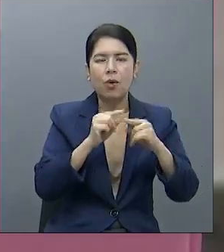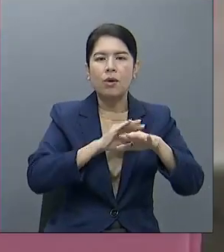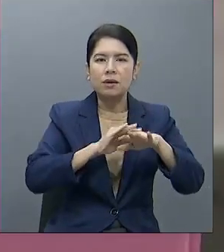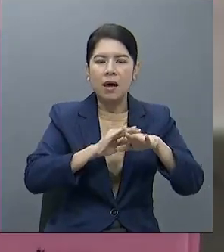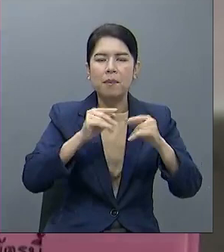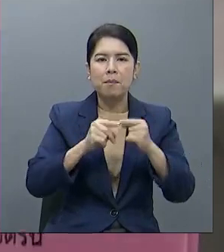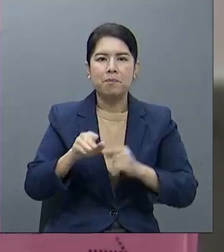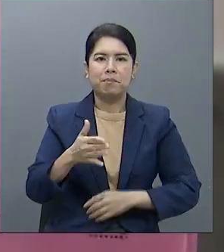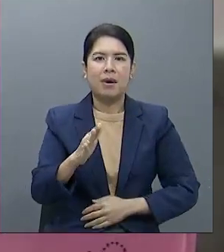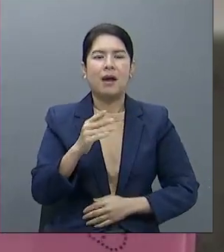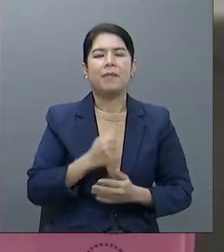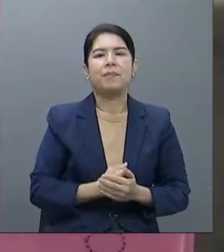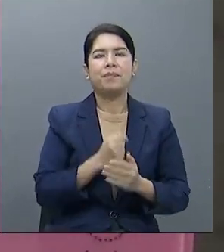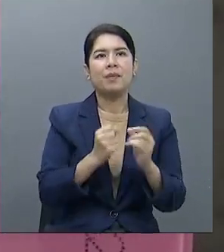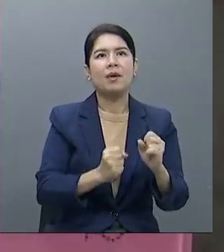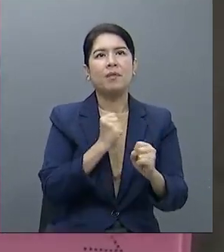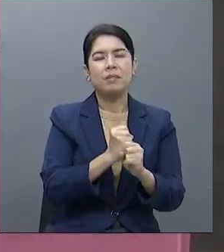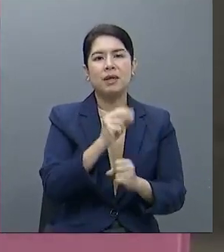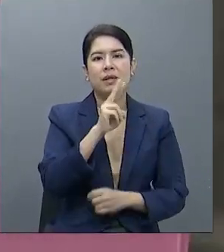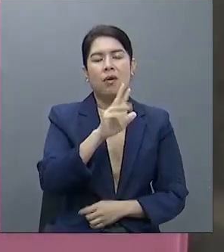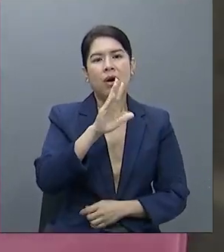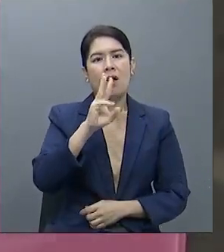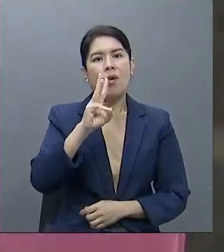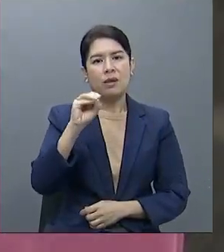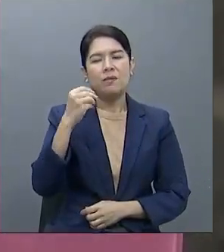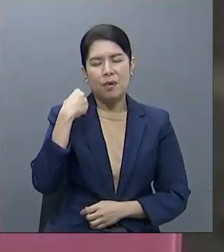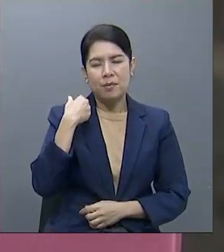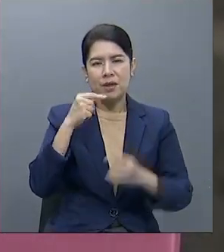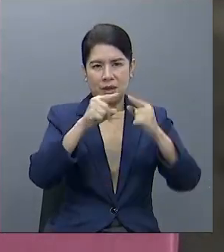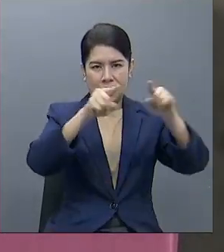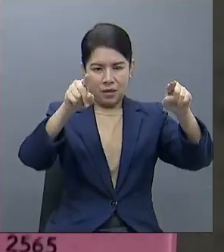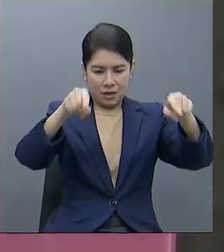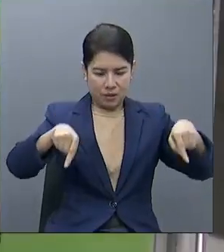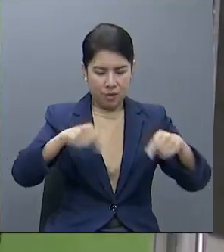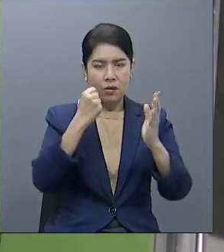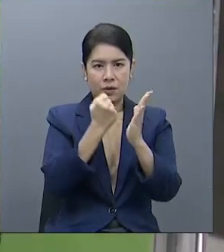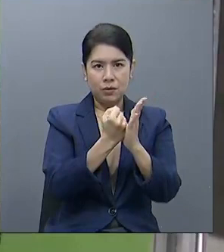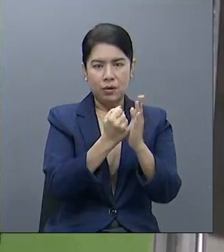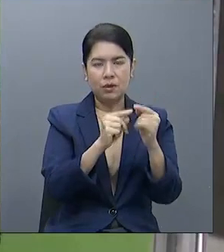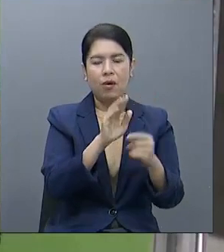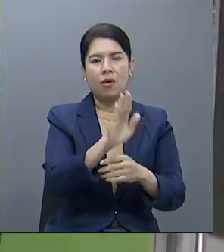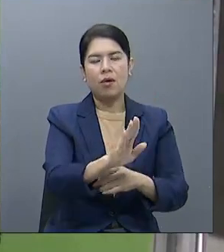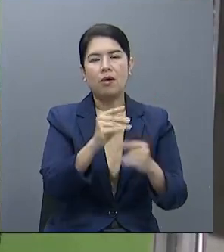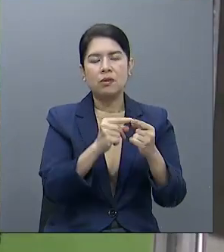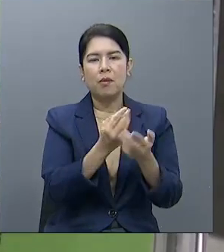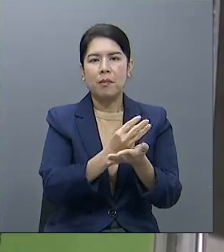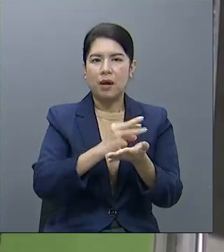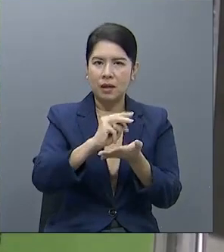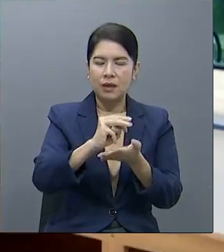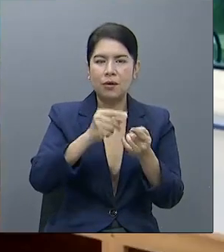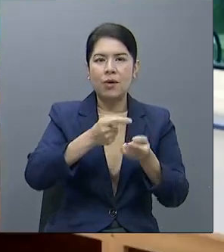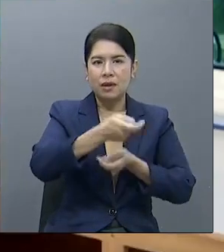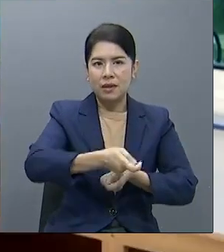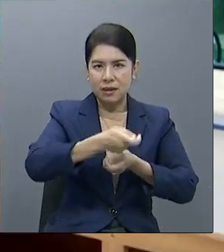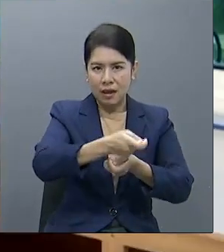2560เนี่ยก็ได้จดอนุสิทธิบัตรในนามของมหาวิทยาลัยเกษตรศาสตร์ในการที่เราค้นพบนวัตกรรมจากกาวหนังปลาแต่ว่